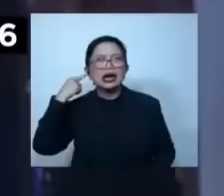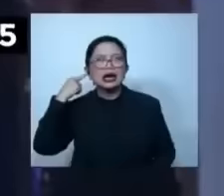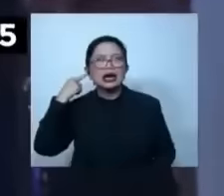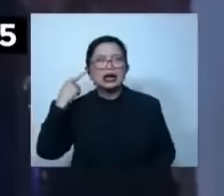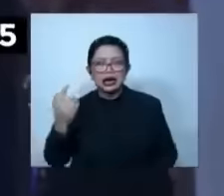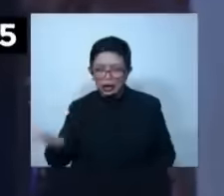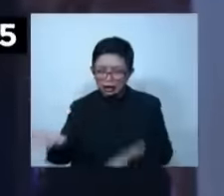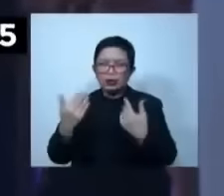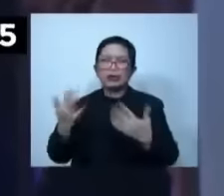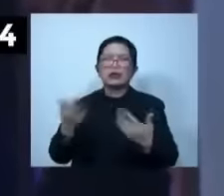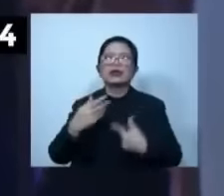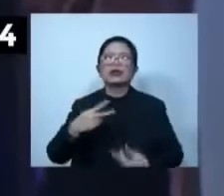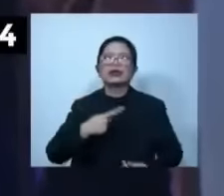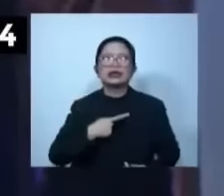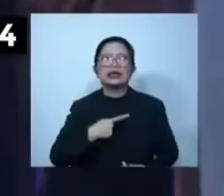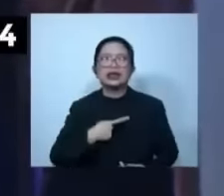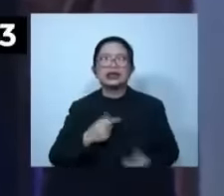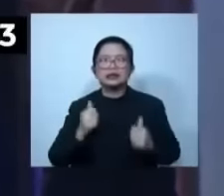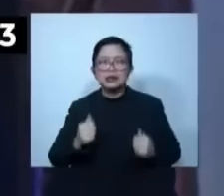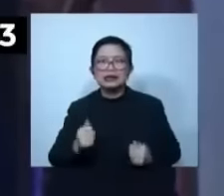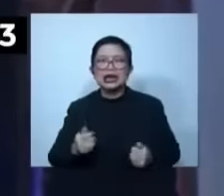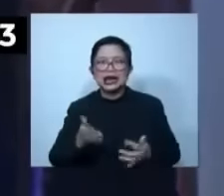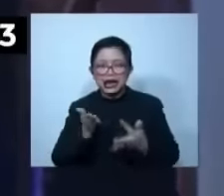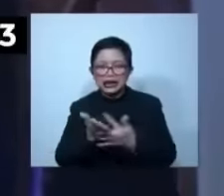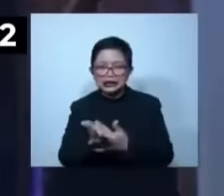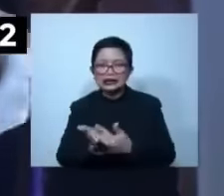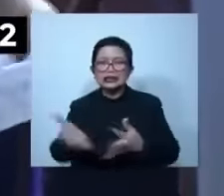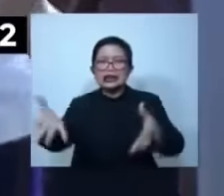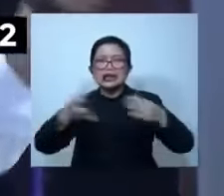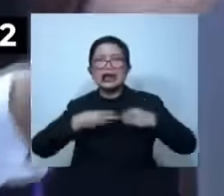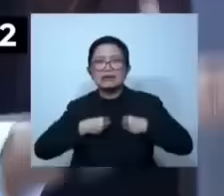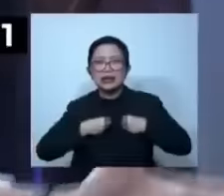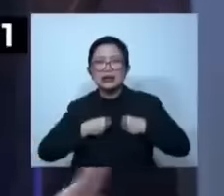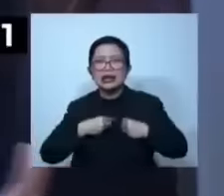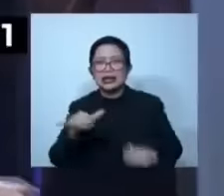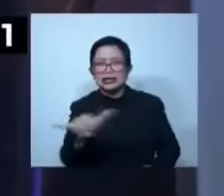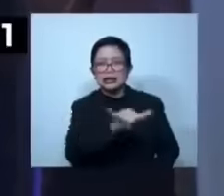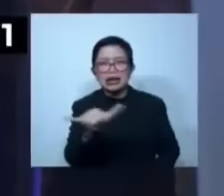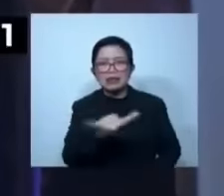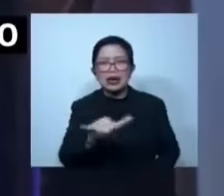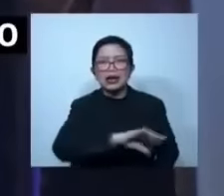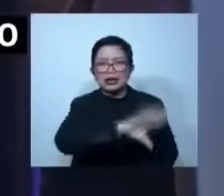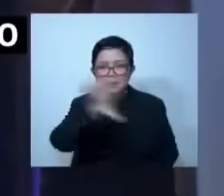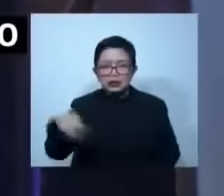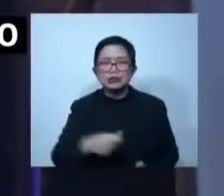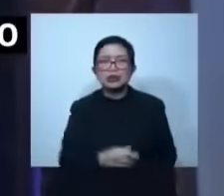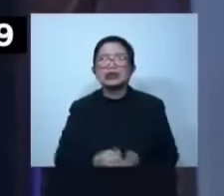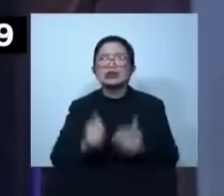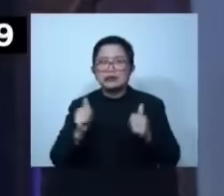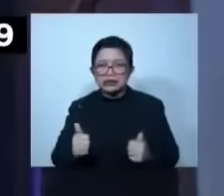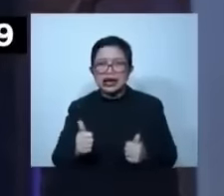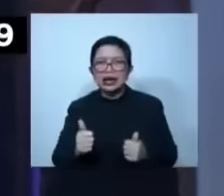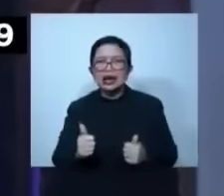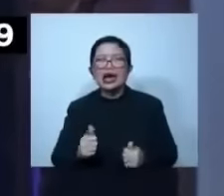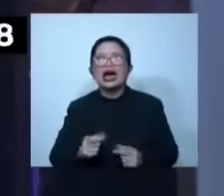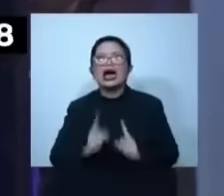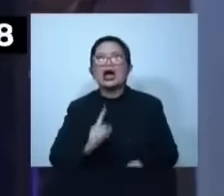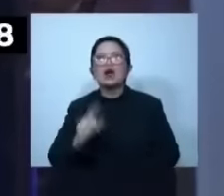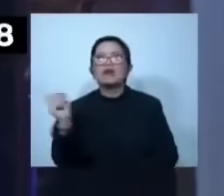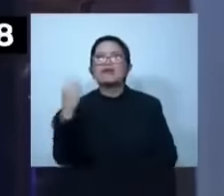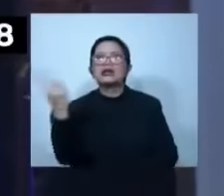libatkan dong kami agar kami bisa mendapatkan akses yang sama. Semua ini bisa berjalan kalau kemudian pemerintahnya